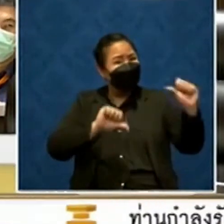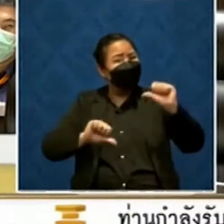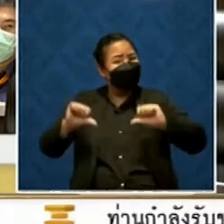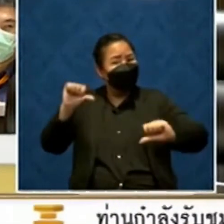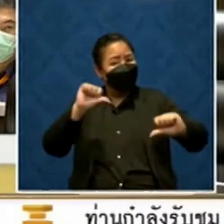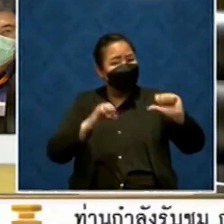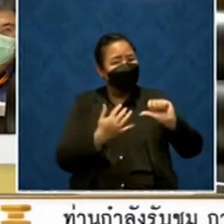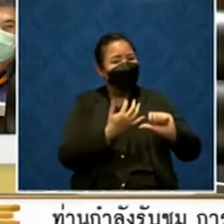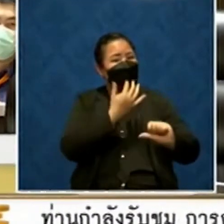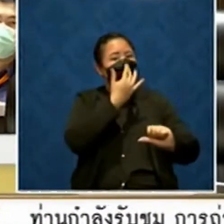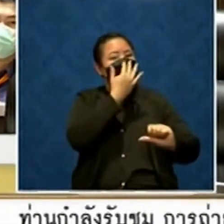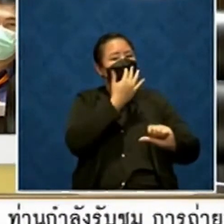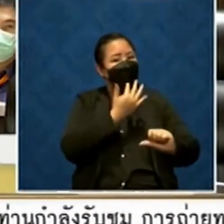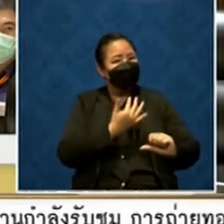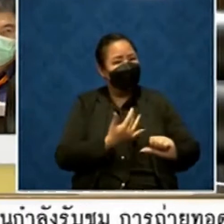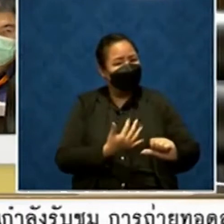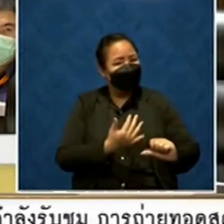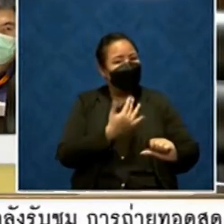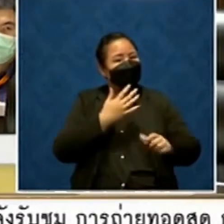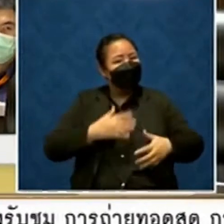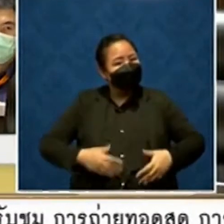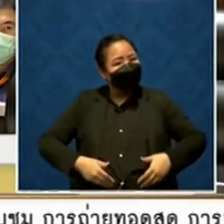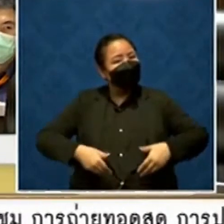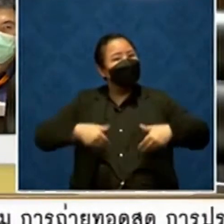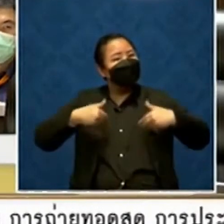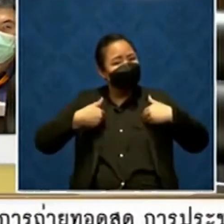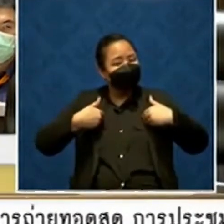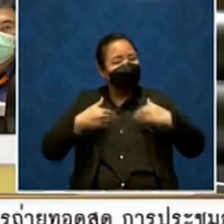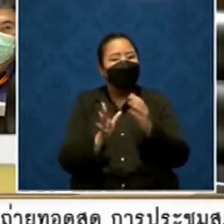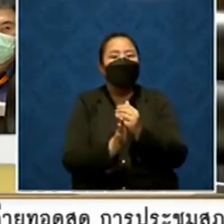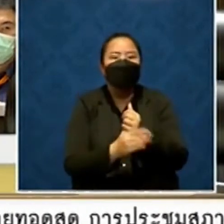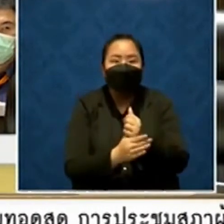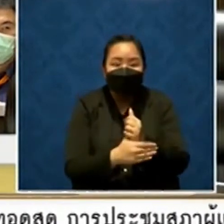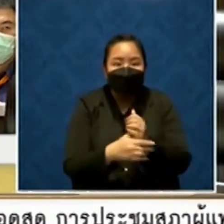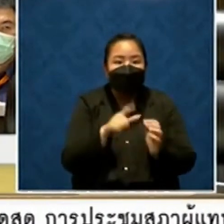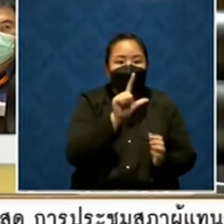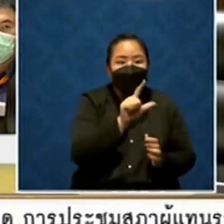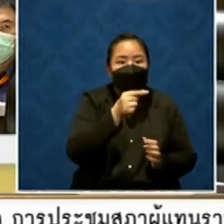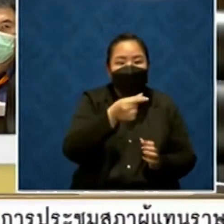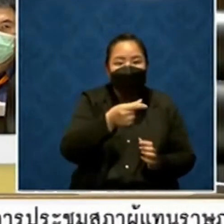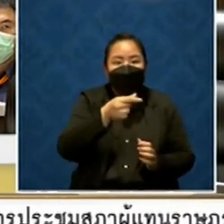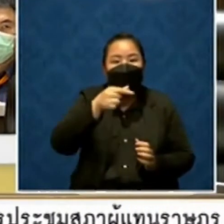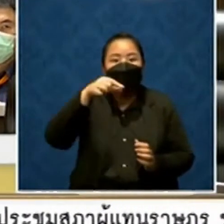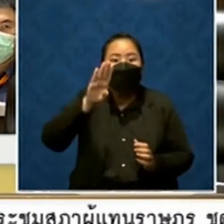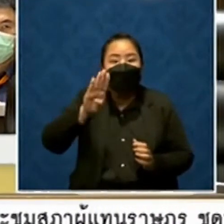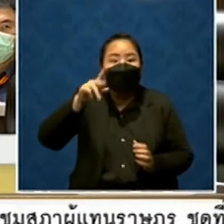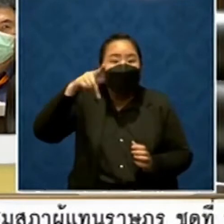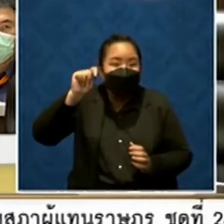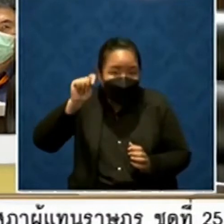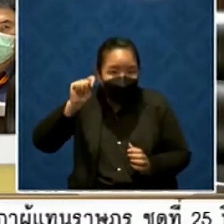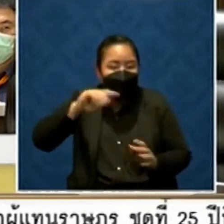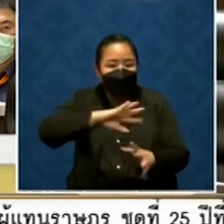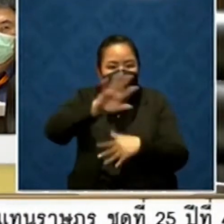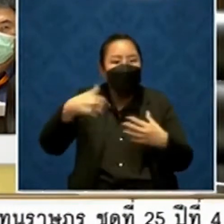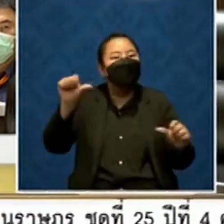เป็นวิทยาศาสตร์เราคือมนุษย์ที่มีลมหายใจและนี่ก็คือข้อโต้แย้งที่เราจะบอกว่ากระเทยทุกคนเป็นธรรมชาติ